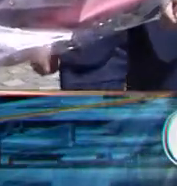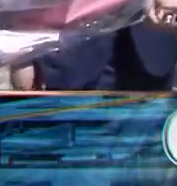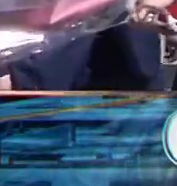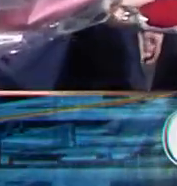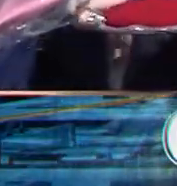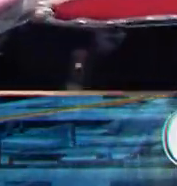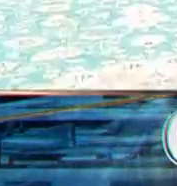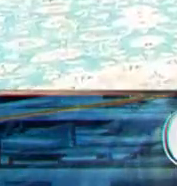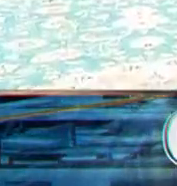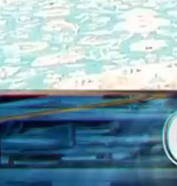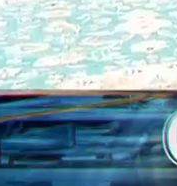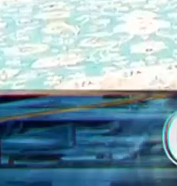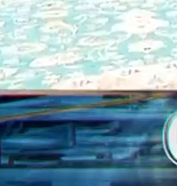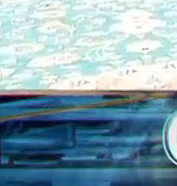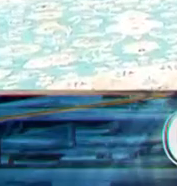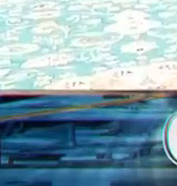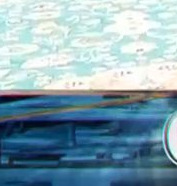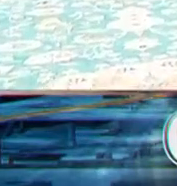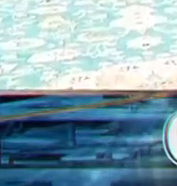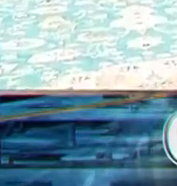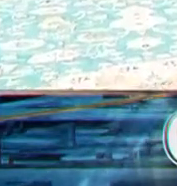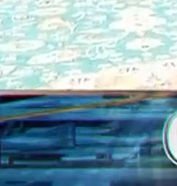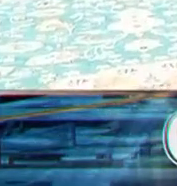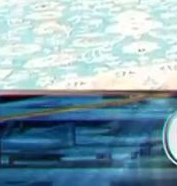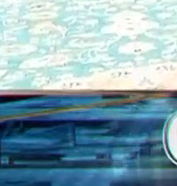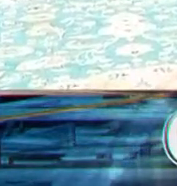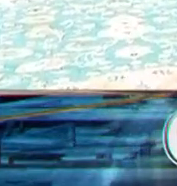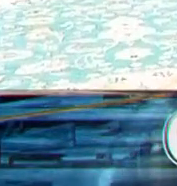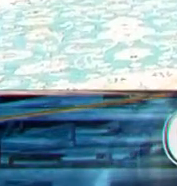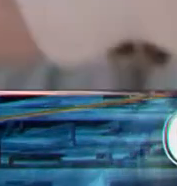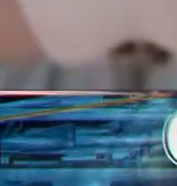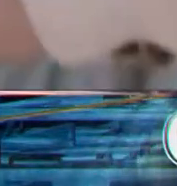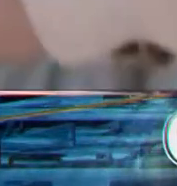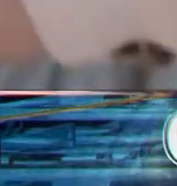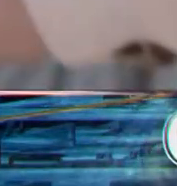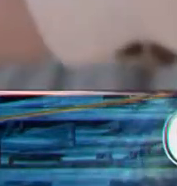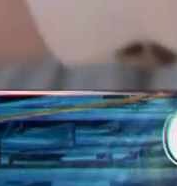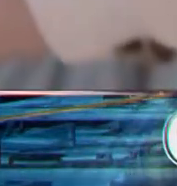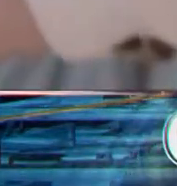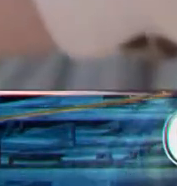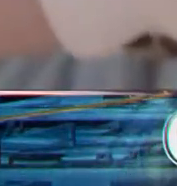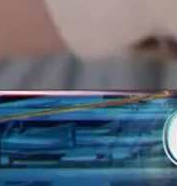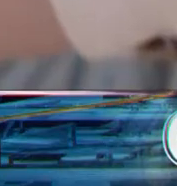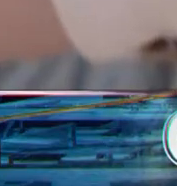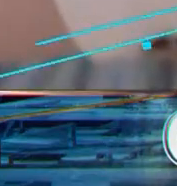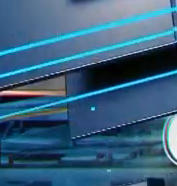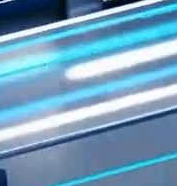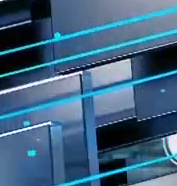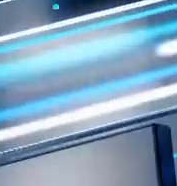Родина не забудет. Награды от главы государства родственникам погибших в борьбе с пандемией врачей вручил аким Алматинской области.